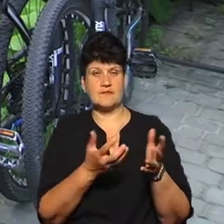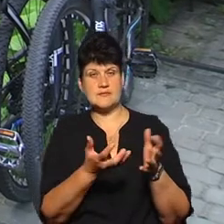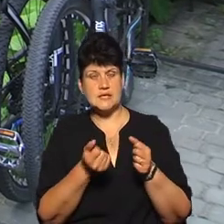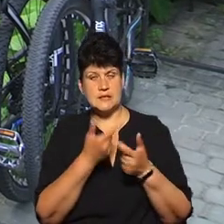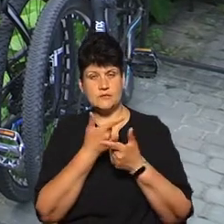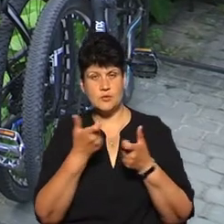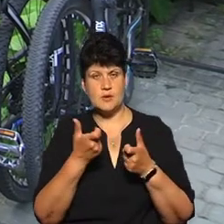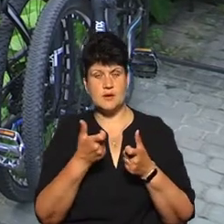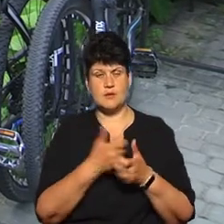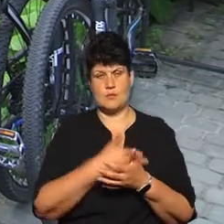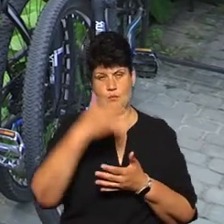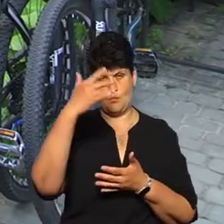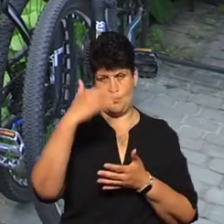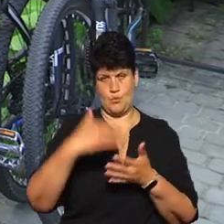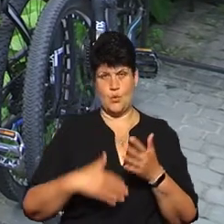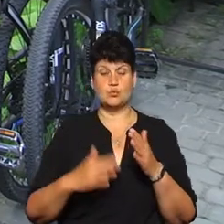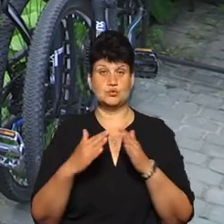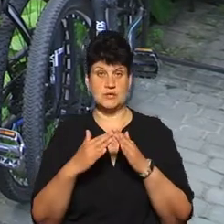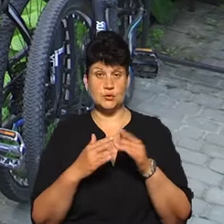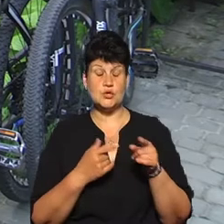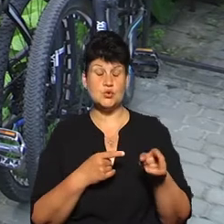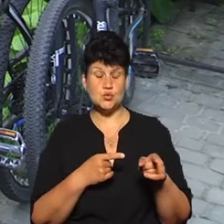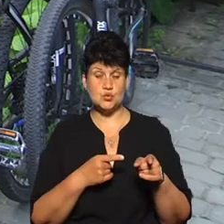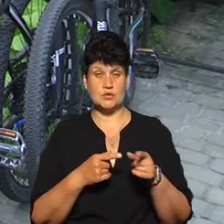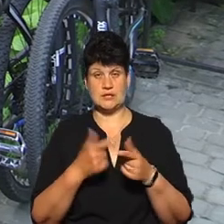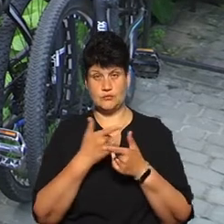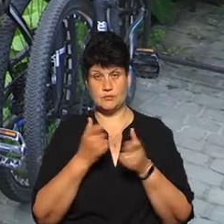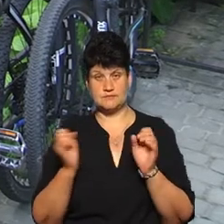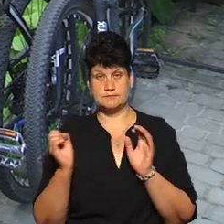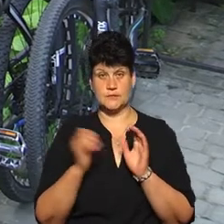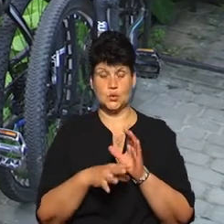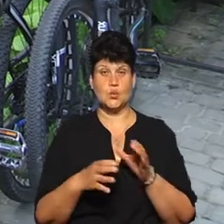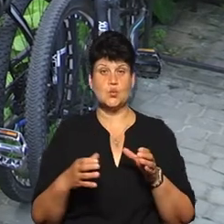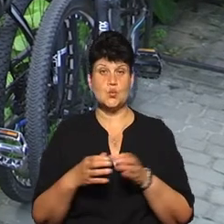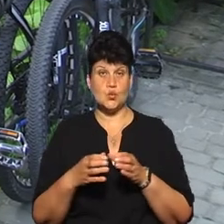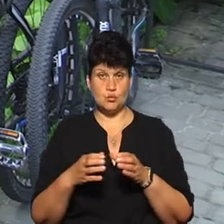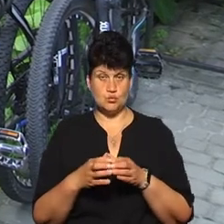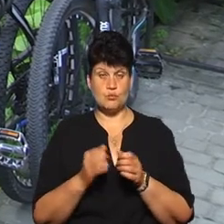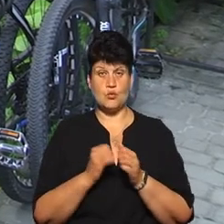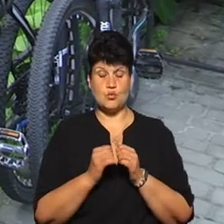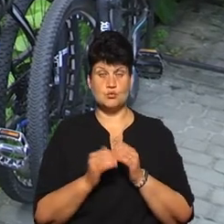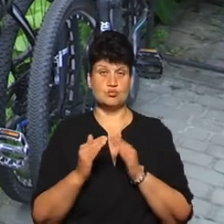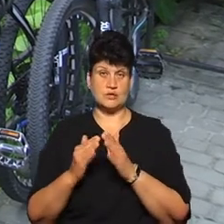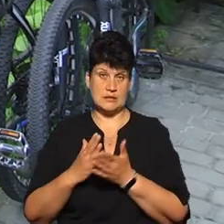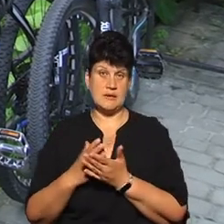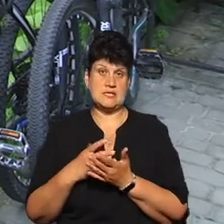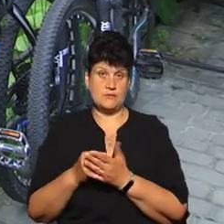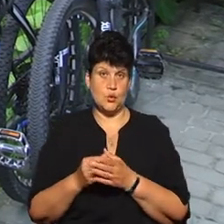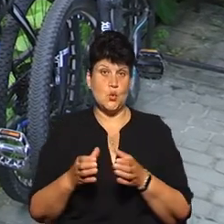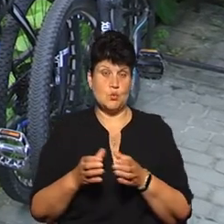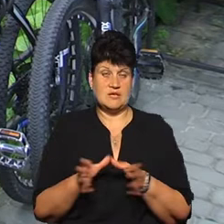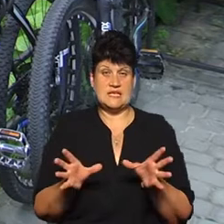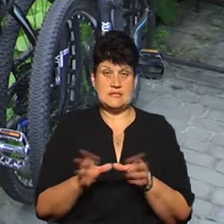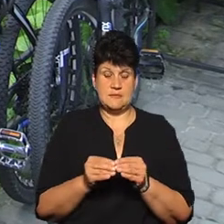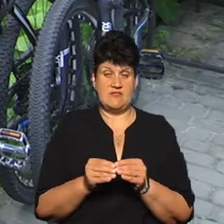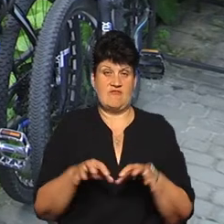інформацію по багатоквартирному будинку і цю інформацію закинути в групу, бо, звісно, кожен будинок має свою групу, де співвласники